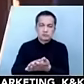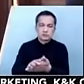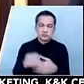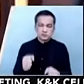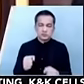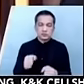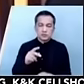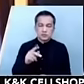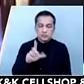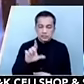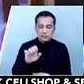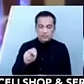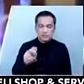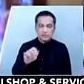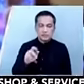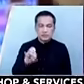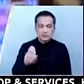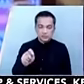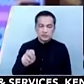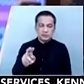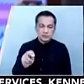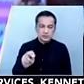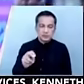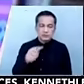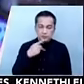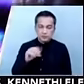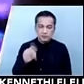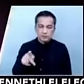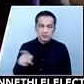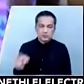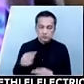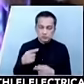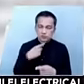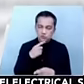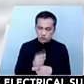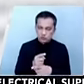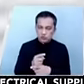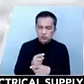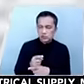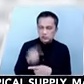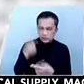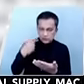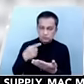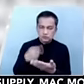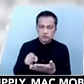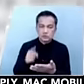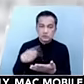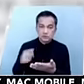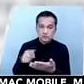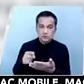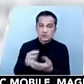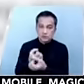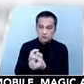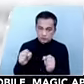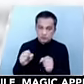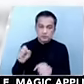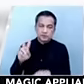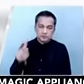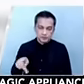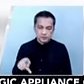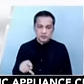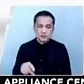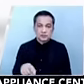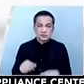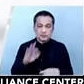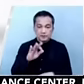silang professional sa kanilang gawain na i-secure ang Vice President. Sa kanya namang Facebook post, sinabi ni Vice sa kanyang